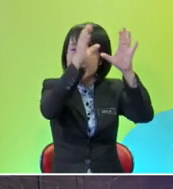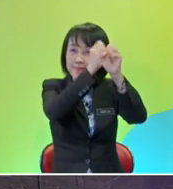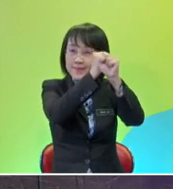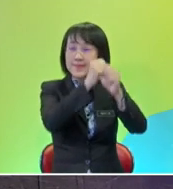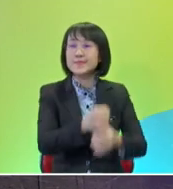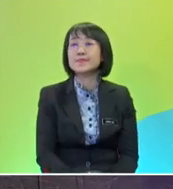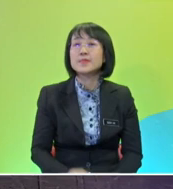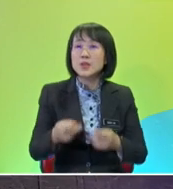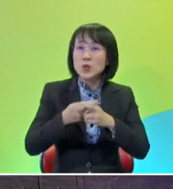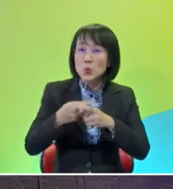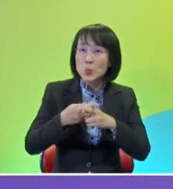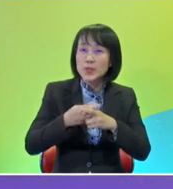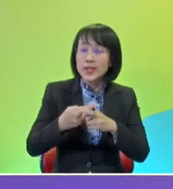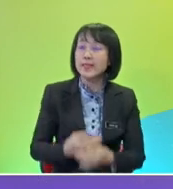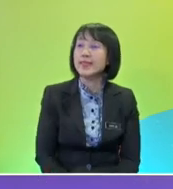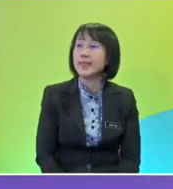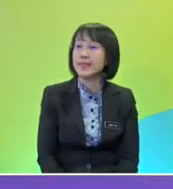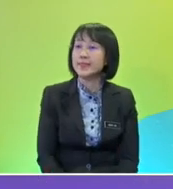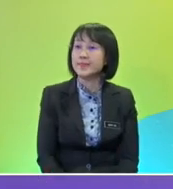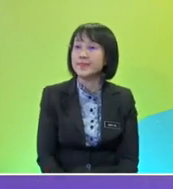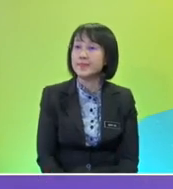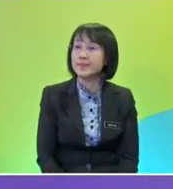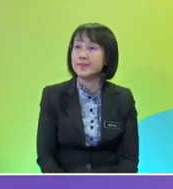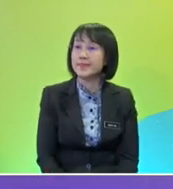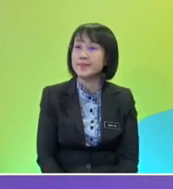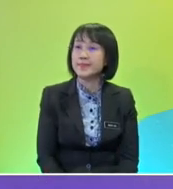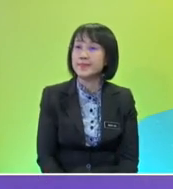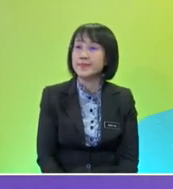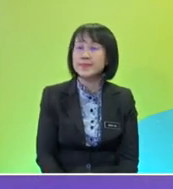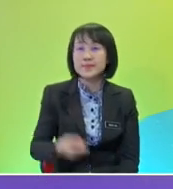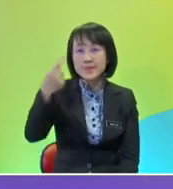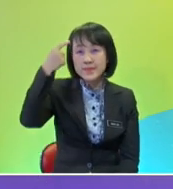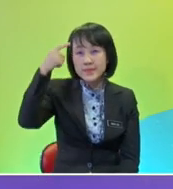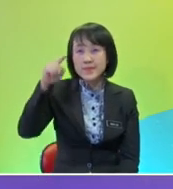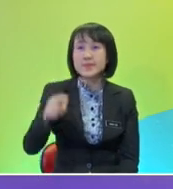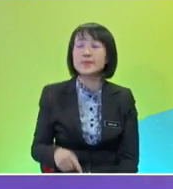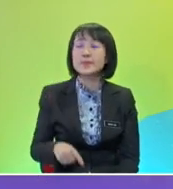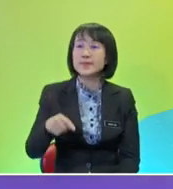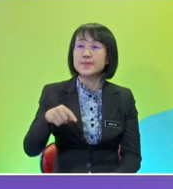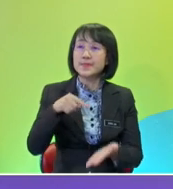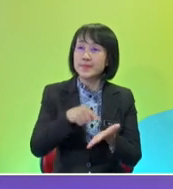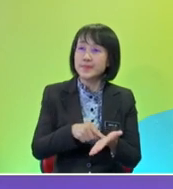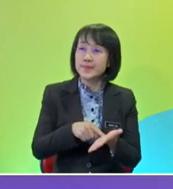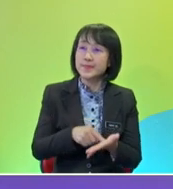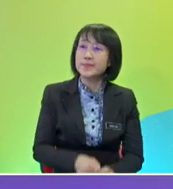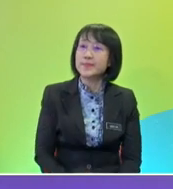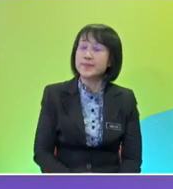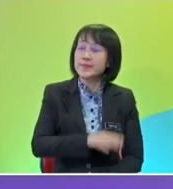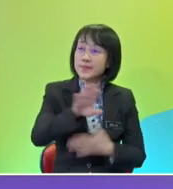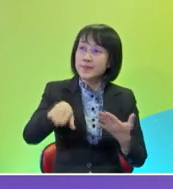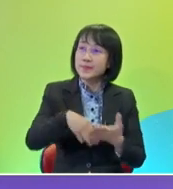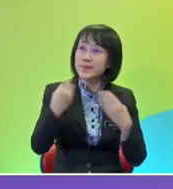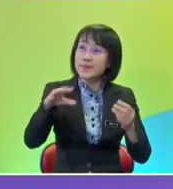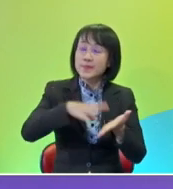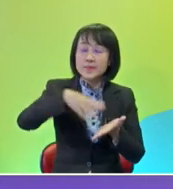belajar sebentar tadi, cikgu? Okey, untuk segmen kita pada kali ini, semua telah mempelajari